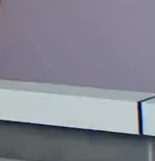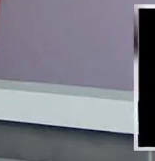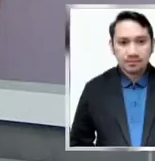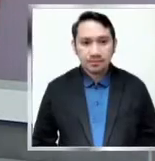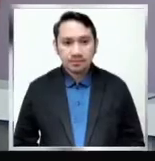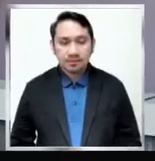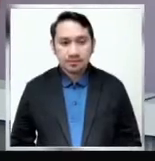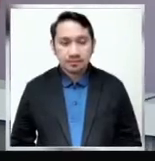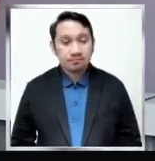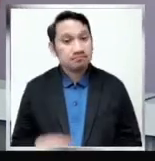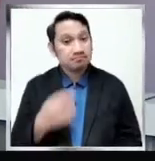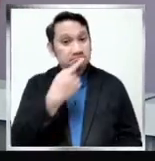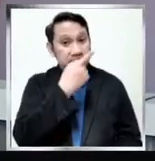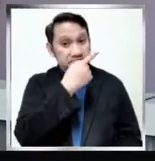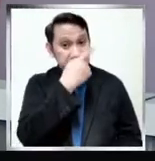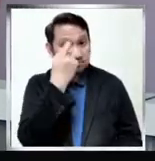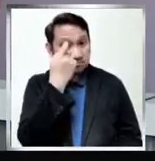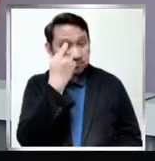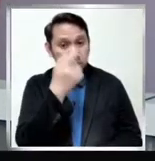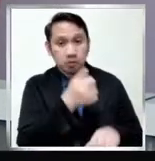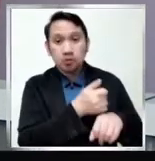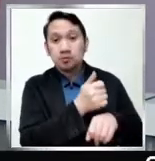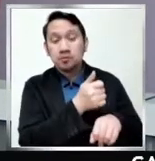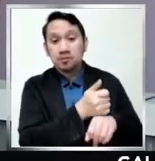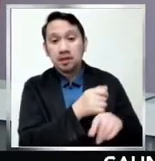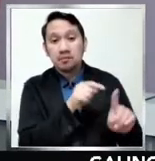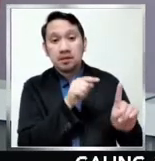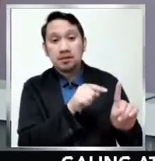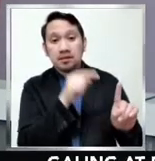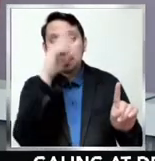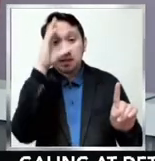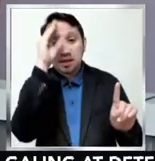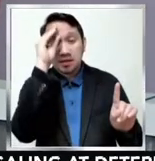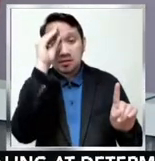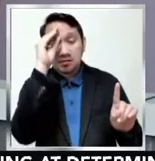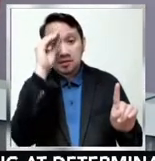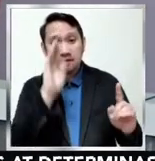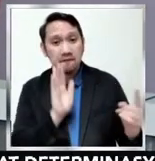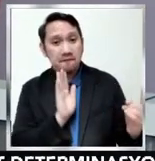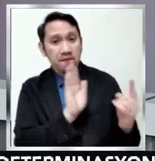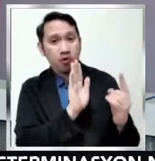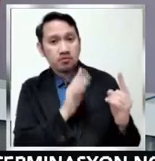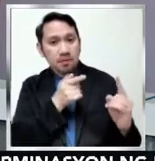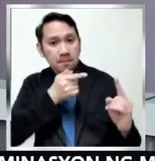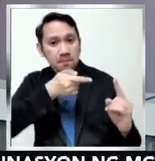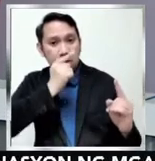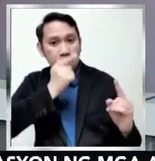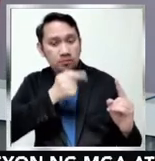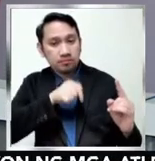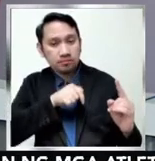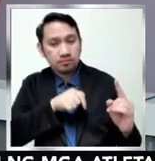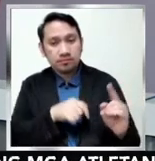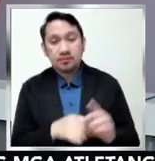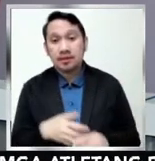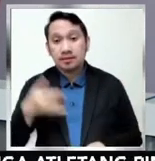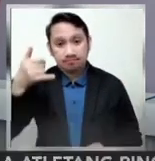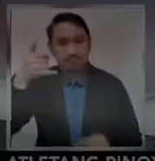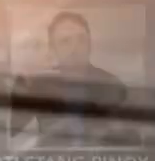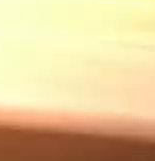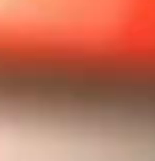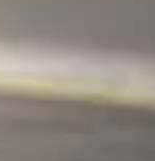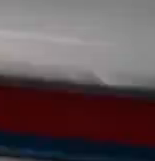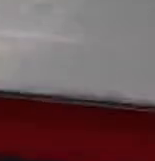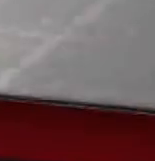Dahil umano sa pambibintang, isang lalaki ang harap-harapang binaril habang nasa isang paresan. Nahuli kami yan sa aking